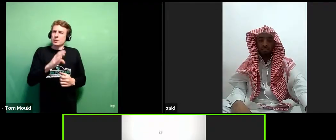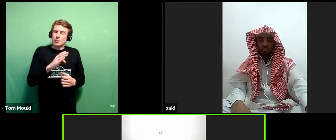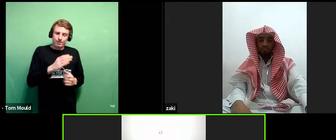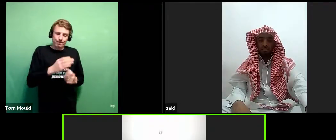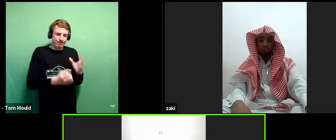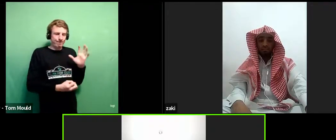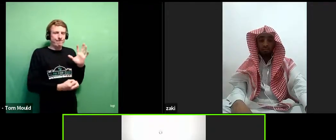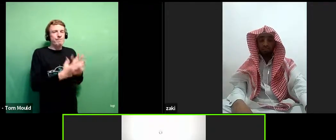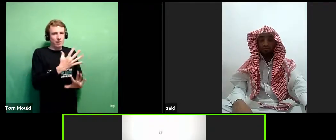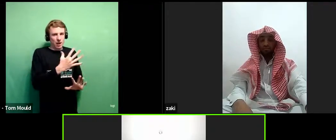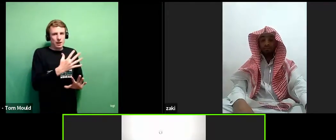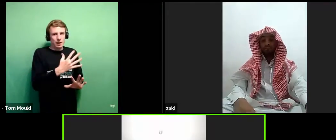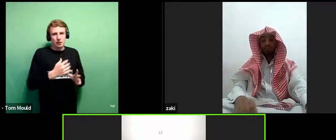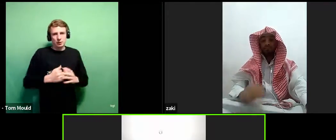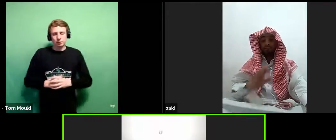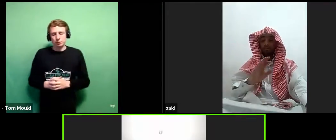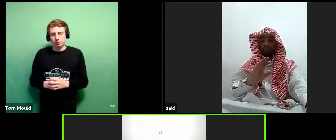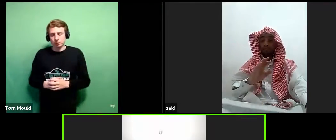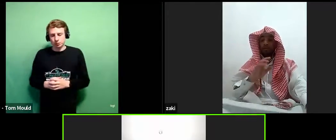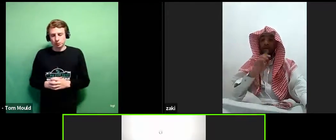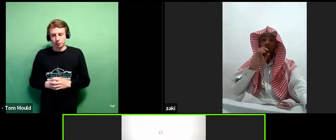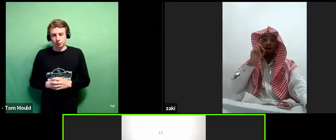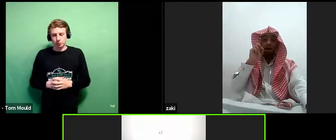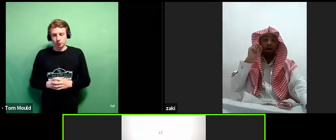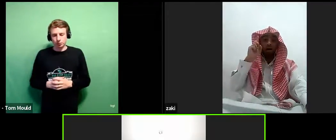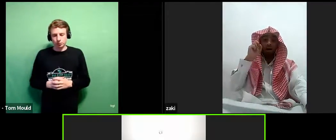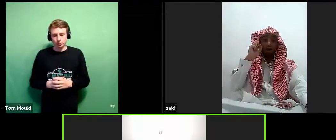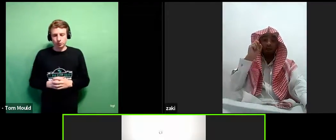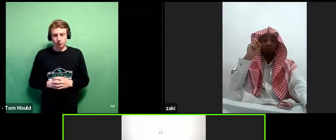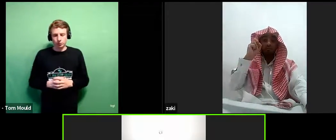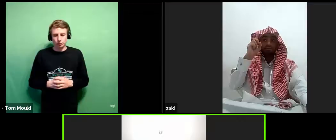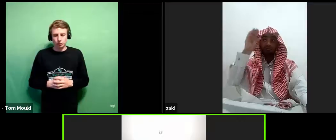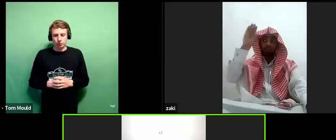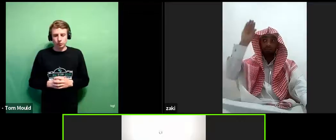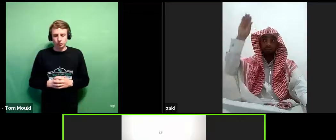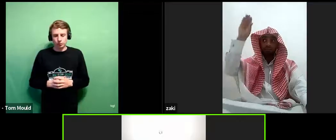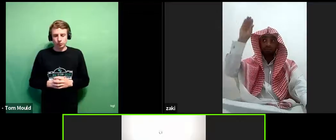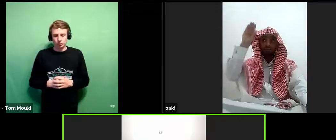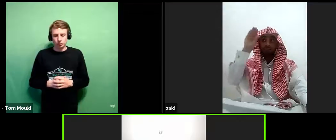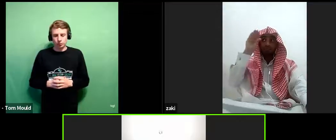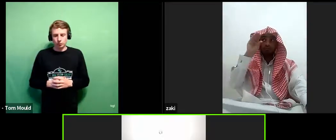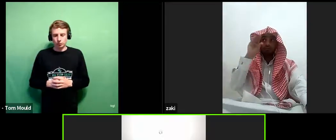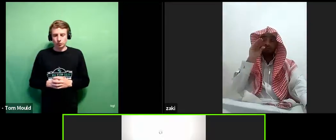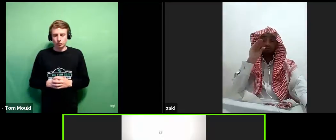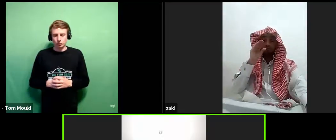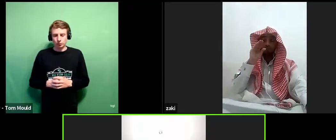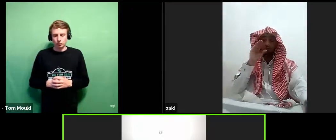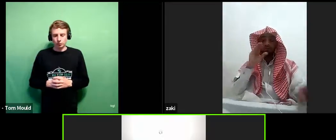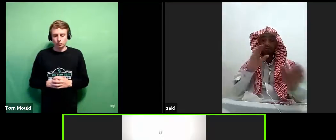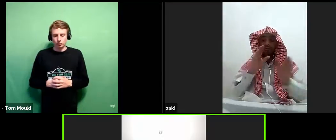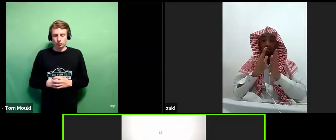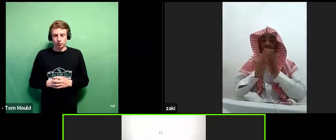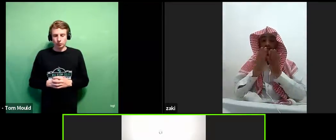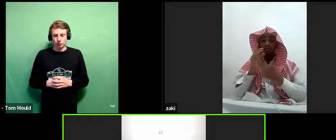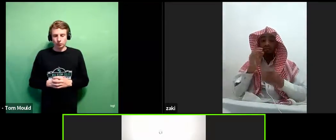ذلك بأن الله نزل الكتاب بالحق